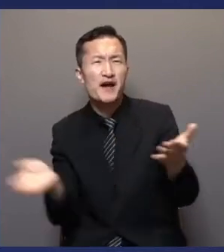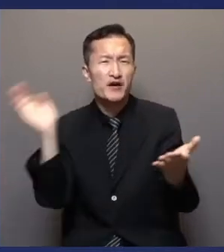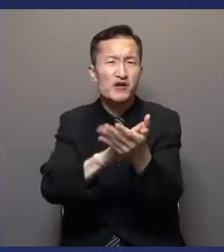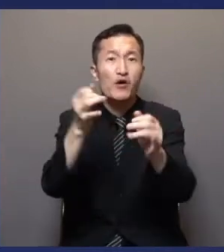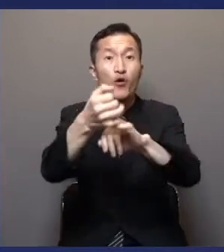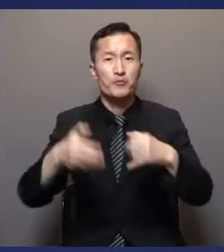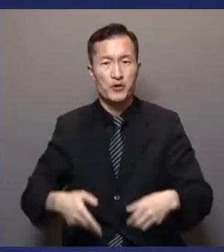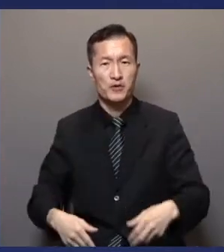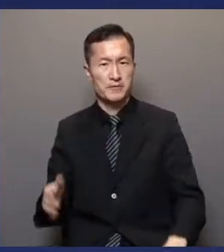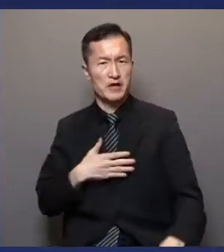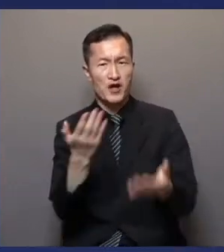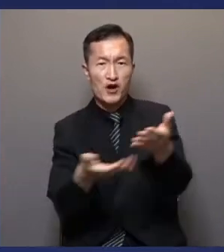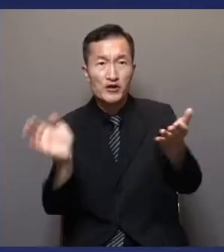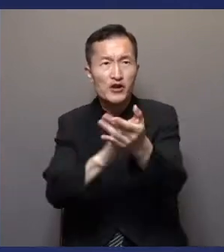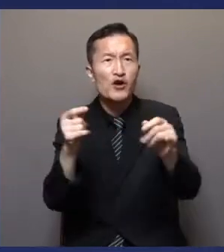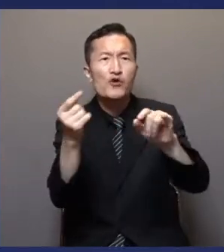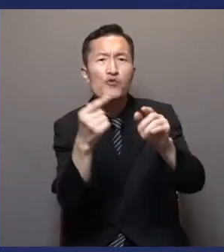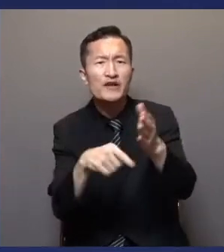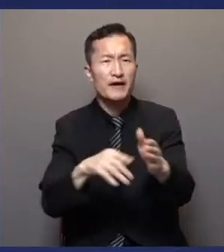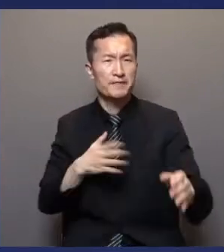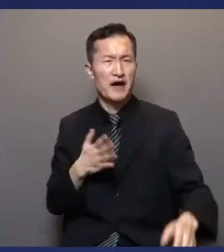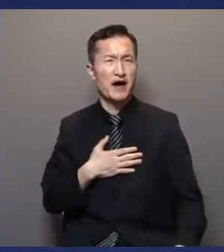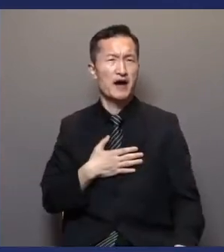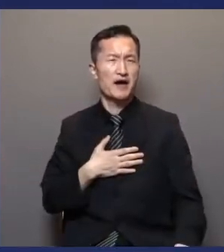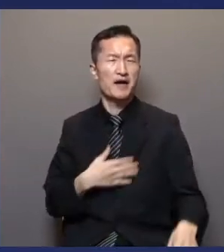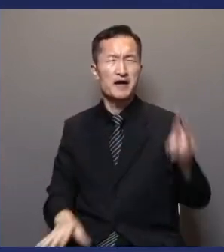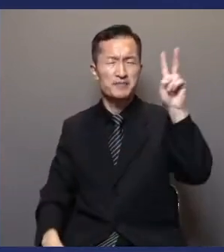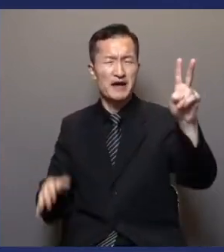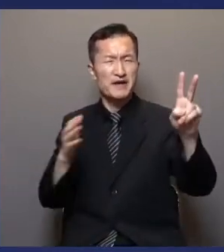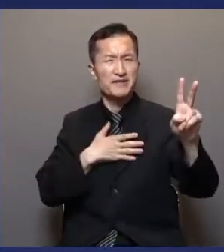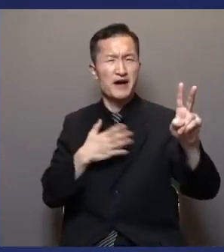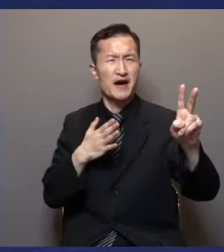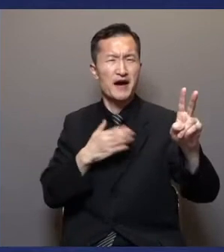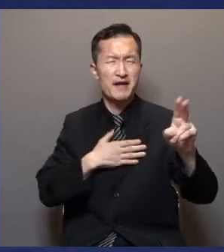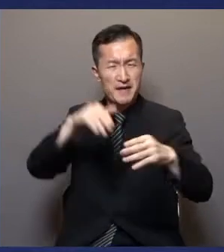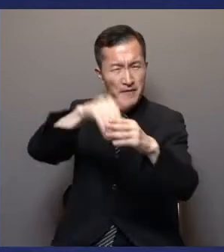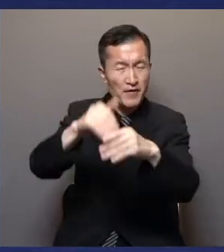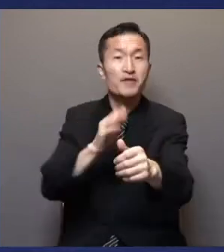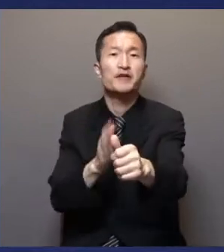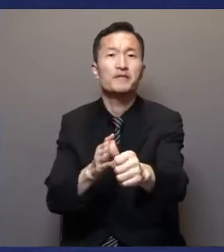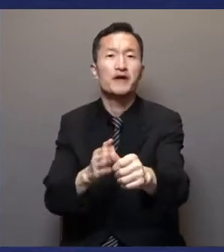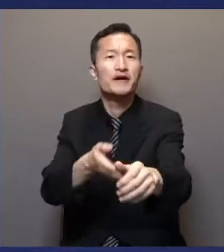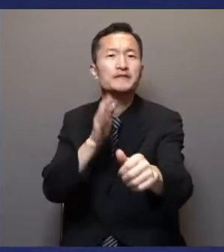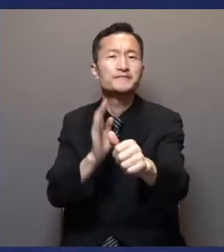길에 기호 2번 박용진을 앞장 세워주십시오. 여러분 부탁드립니다.